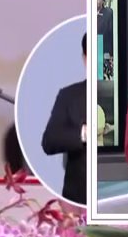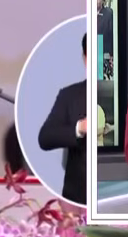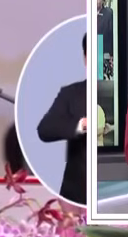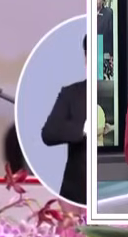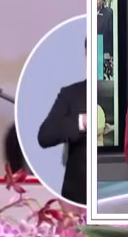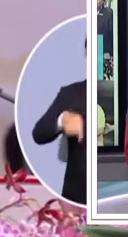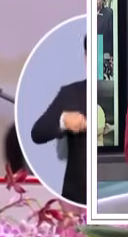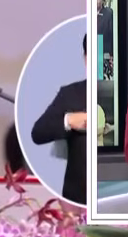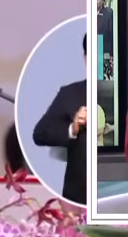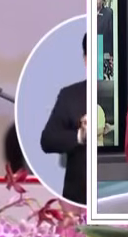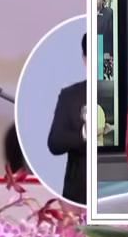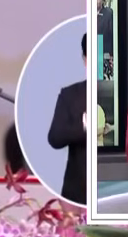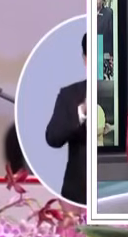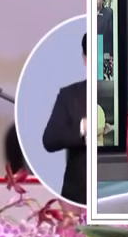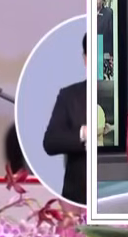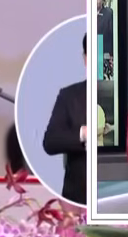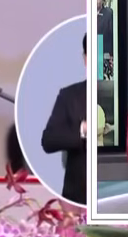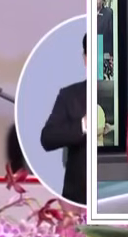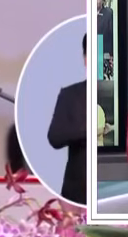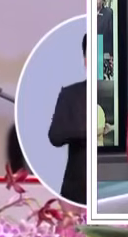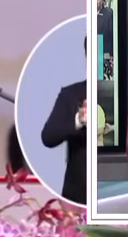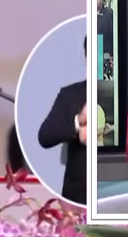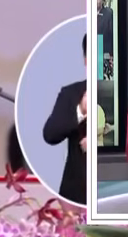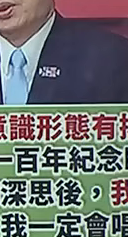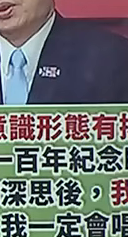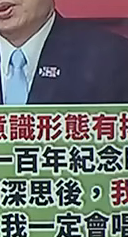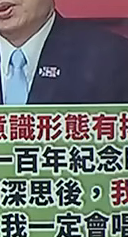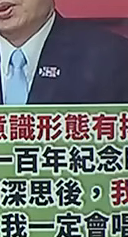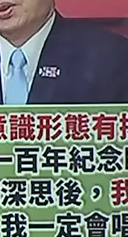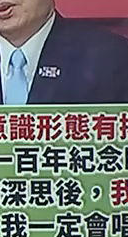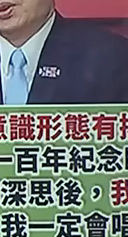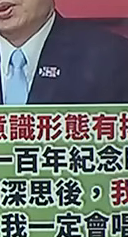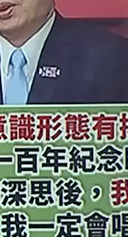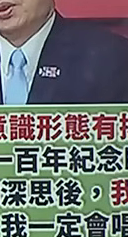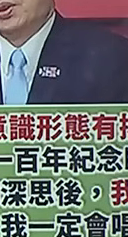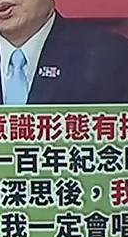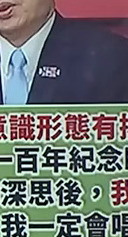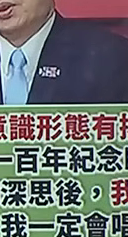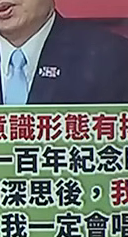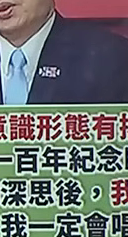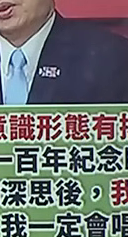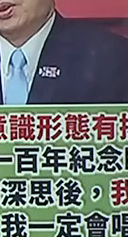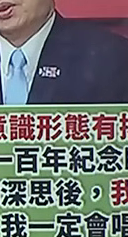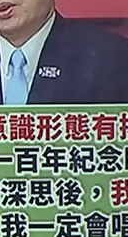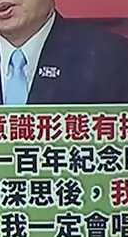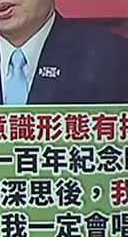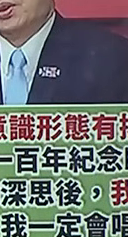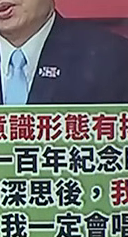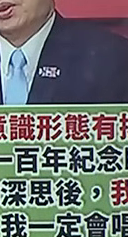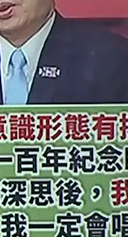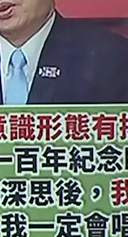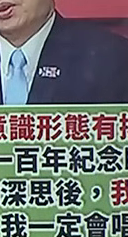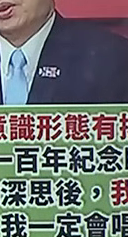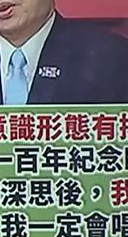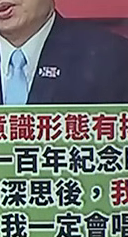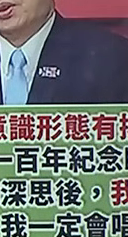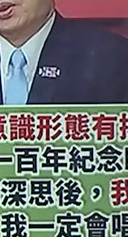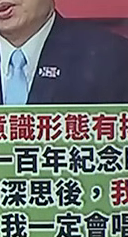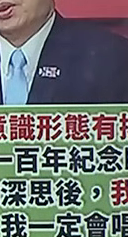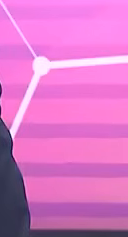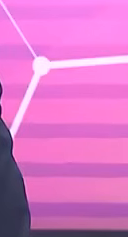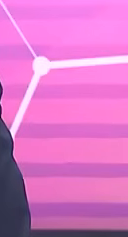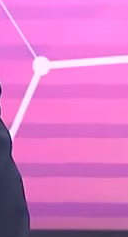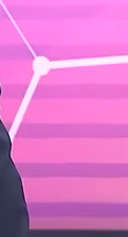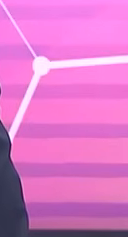是，赖清德万一又来个暴冲又干嘛的时候，会把台湾带入一个危险境地，这才是韩国瑜最担心的事